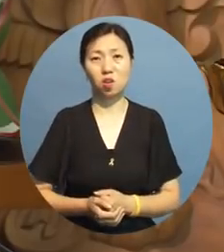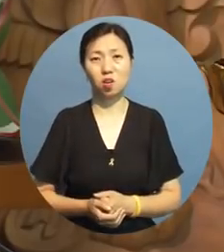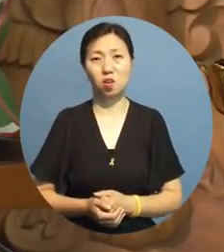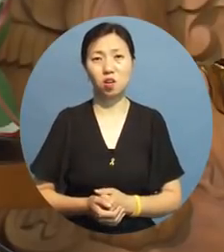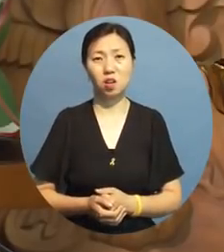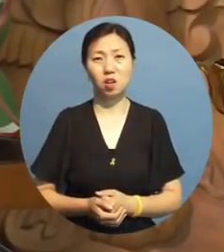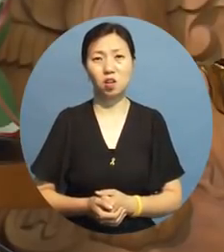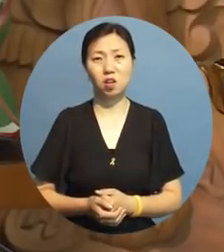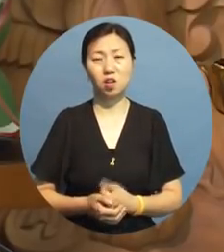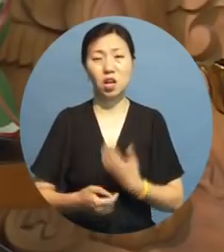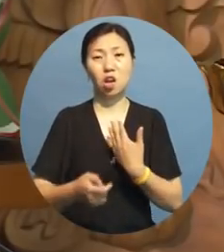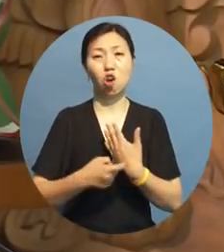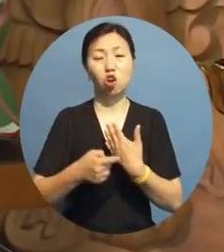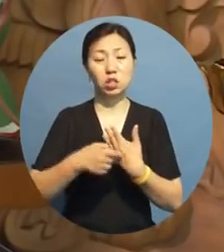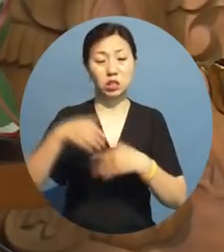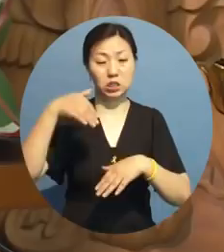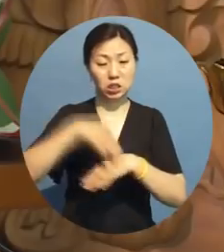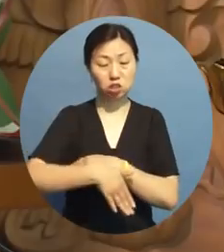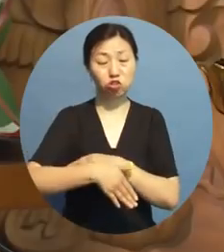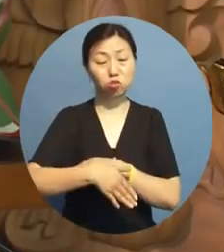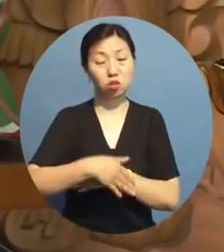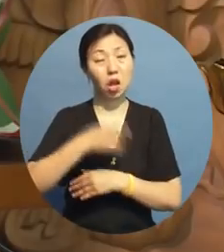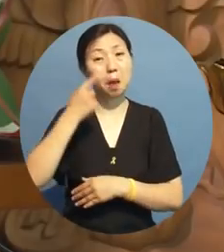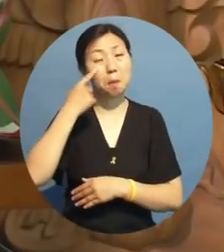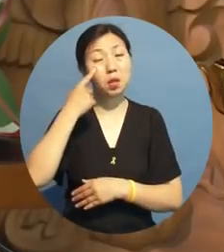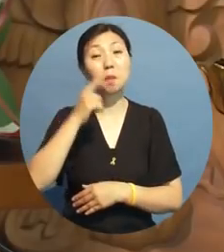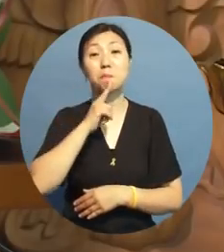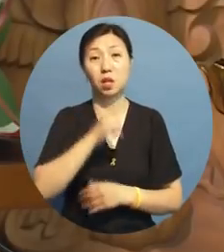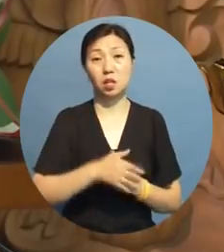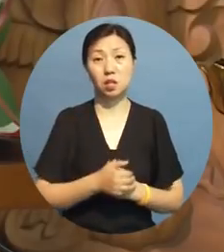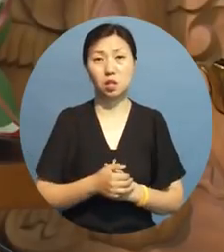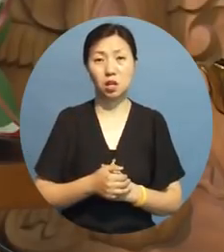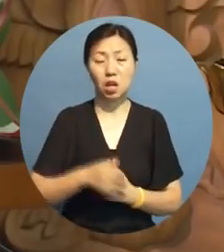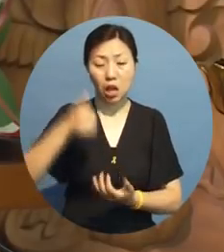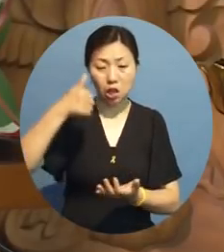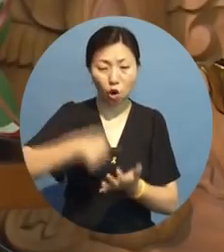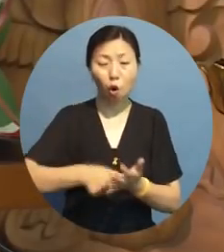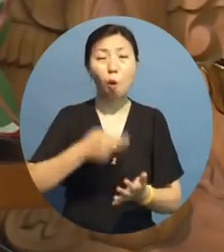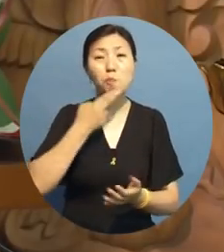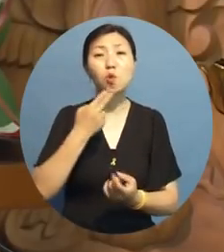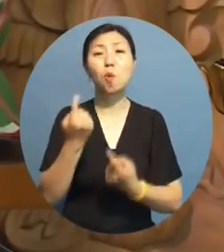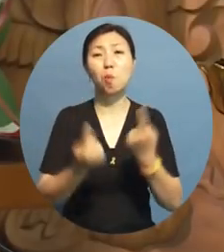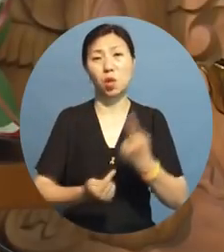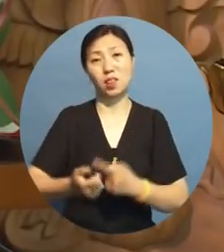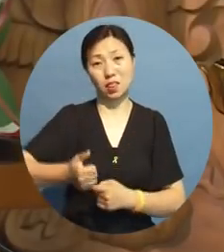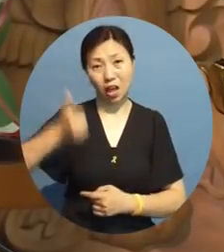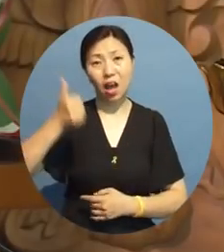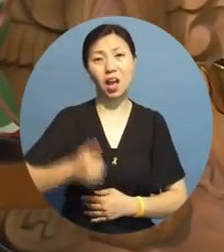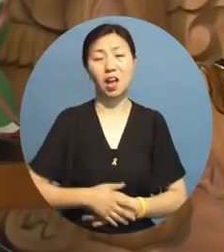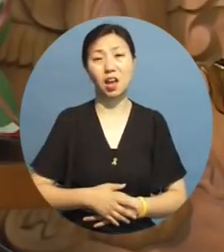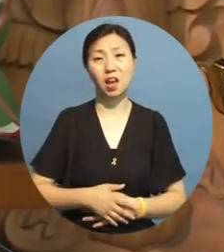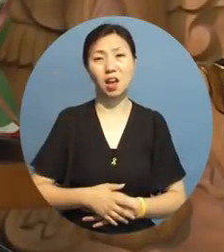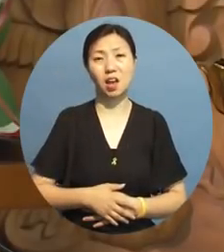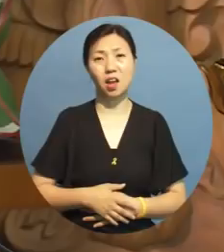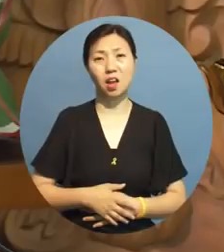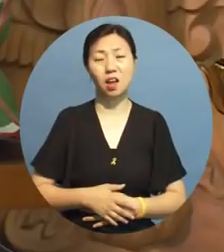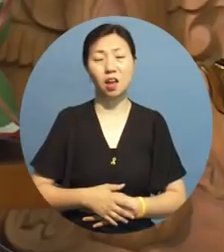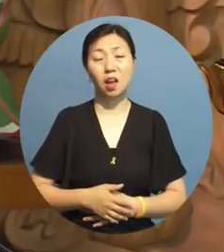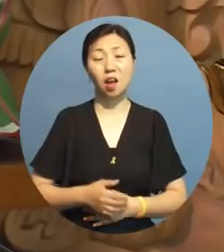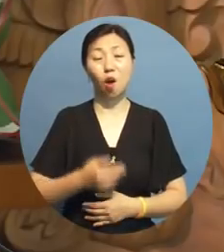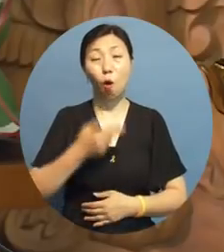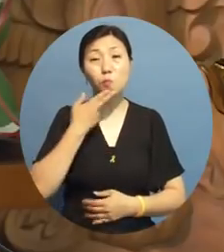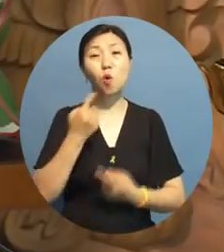나는 형식적으로 하겠다. 이래 정하면 되잖아. 그래도 안 하는 것보다 낫나, 안 낫나? 안 하는 것보다 낫나, 안